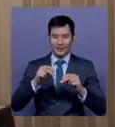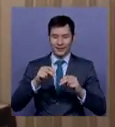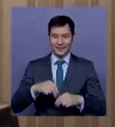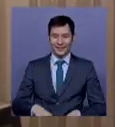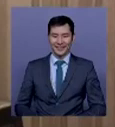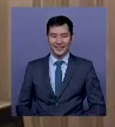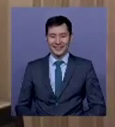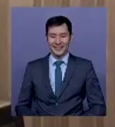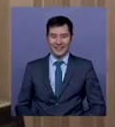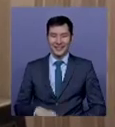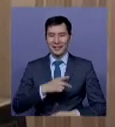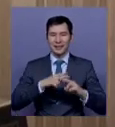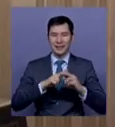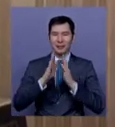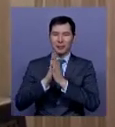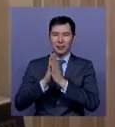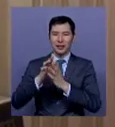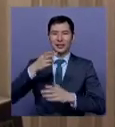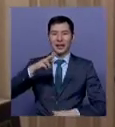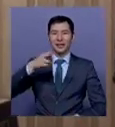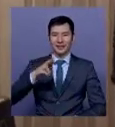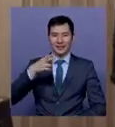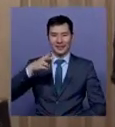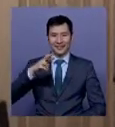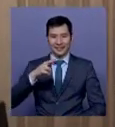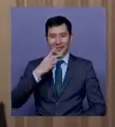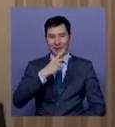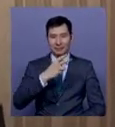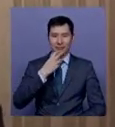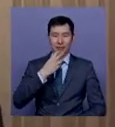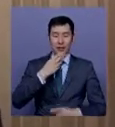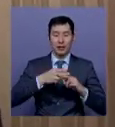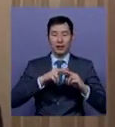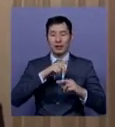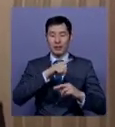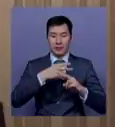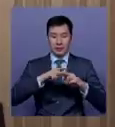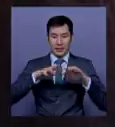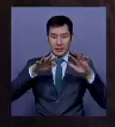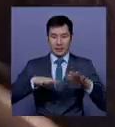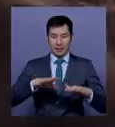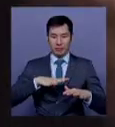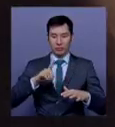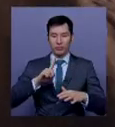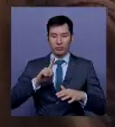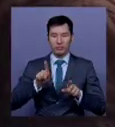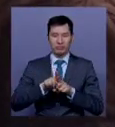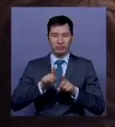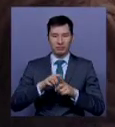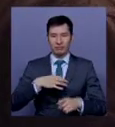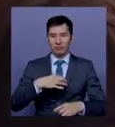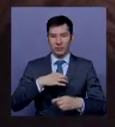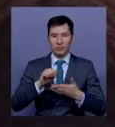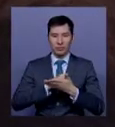Ағайлап қанша араша сұраса да Тараз әкімі орынбасарының қаһары қатты. Аталған мекемеге хаттама толтырылды. Бұдан өзге